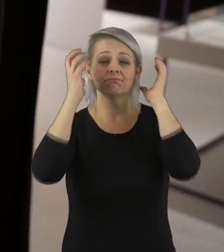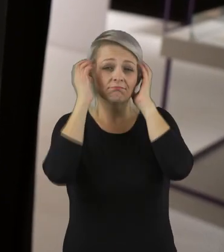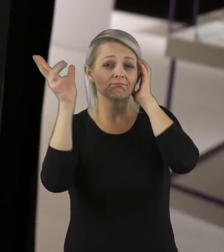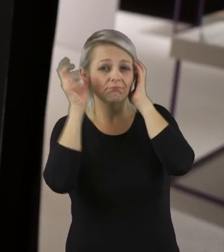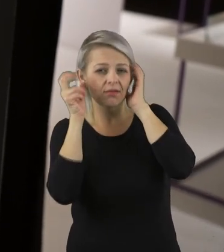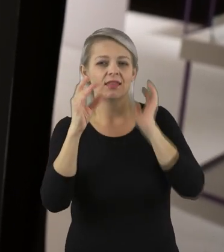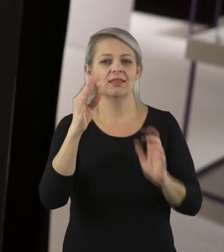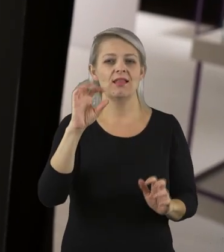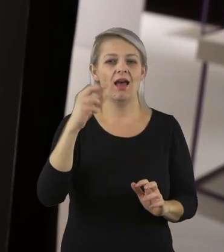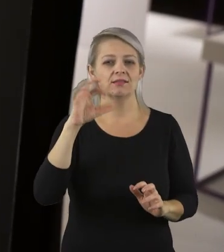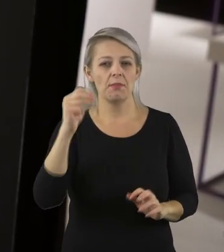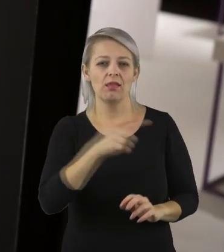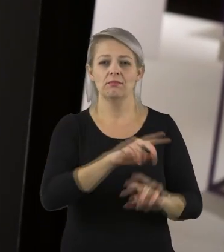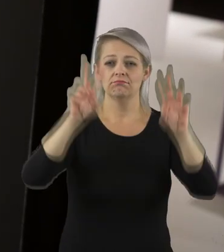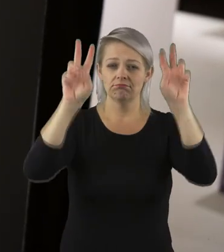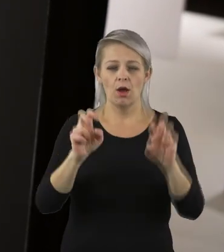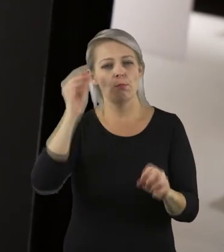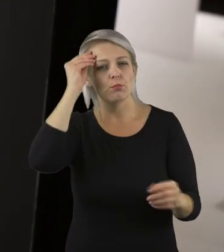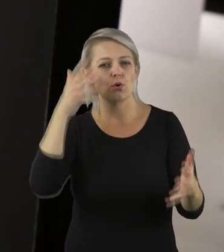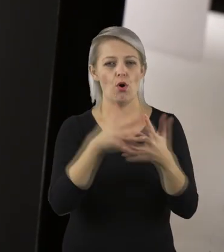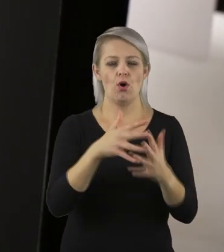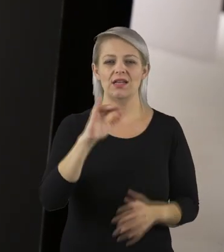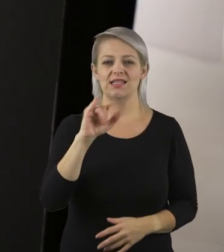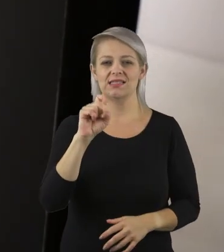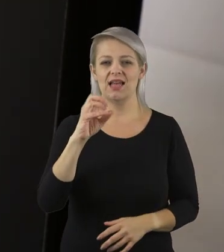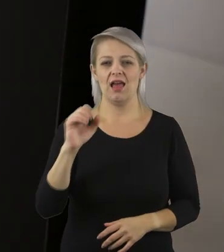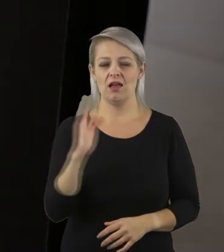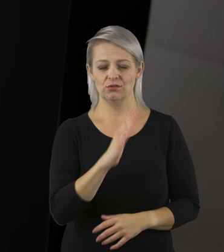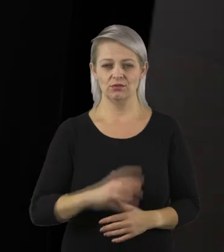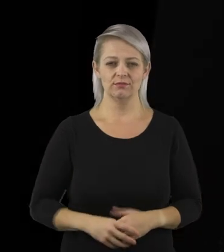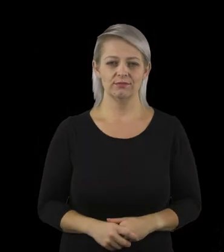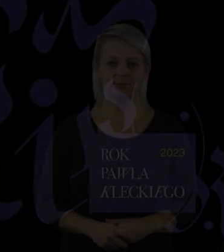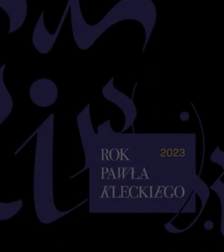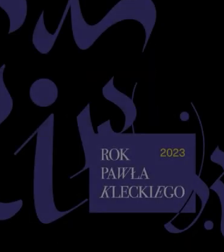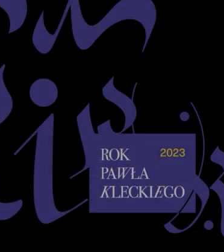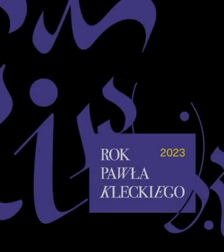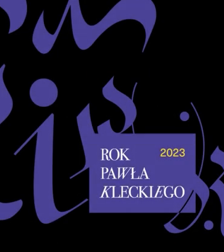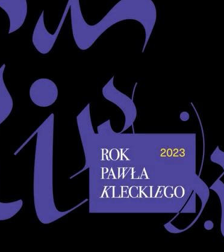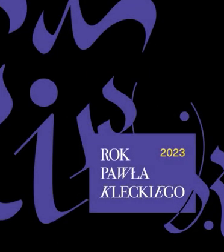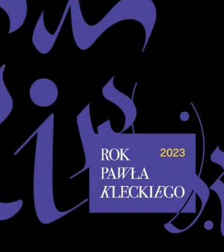posłuchać kompozycji Aleksandra Tansmana pod tytułem Prorok Izajasz.